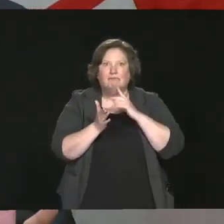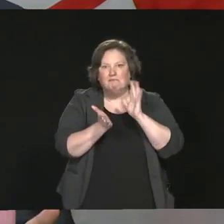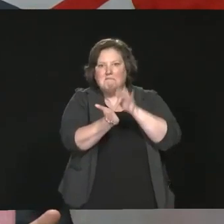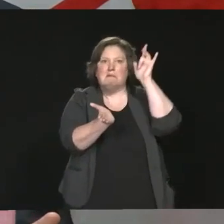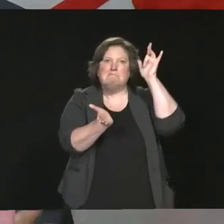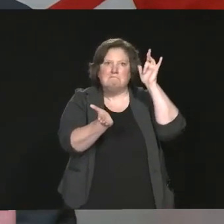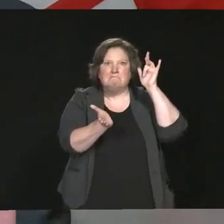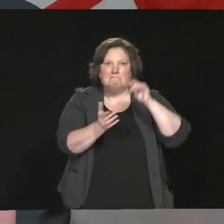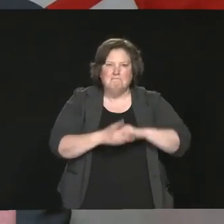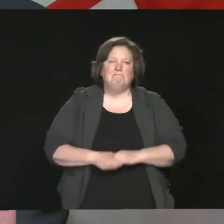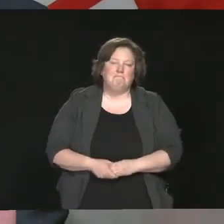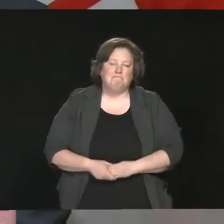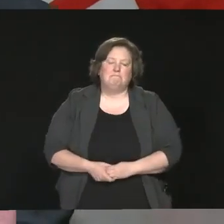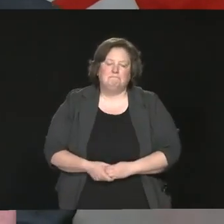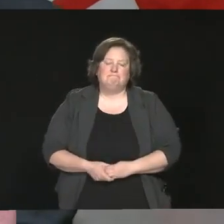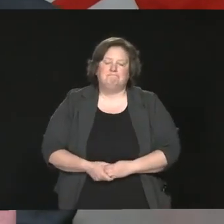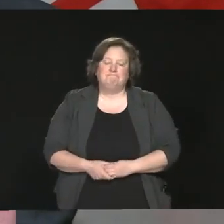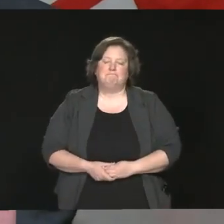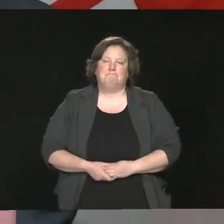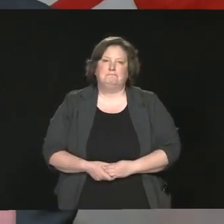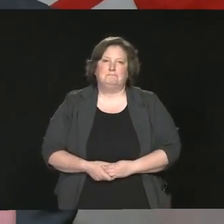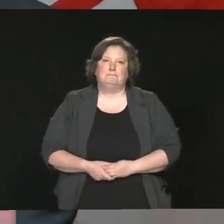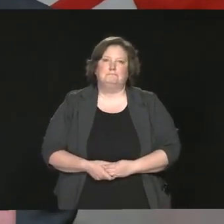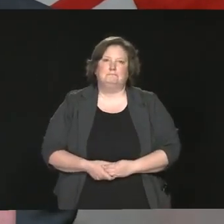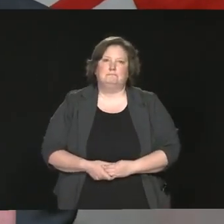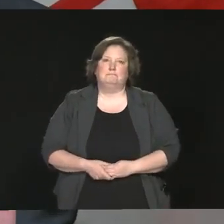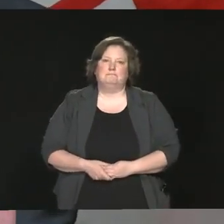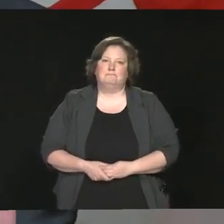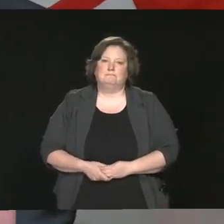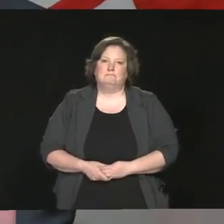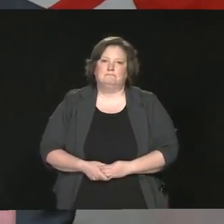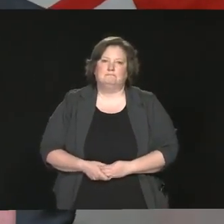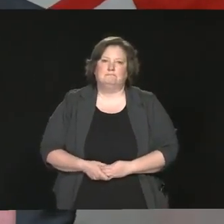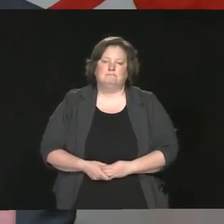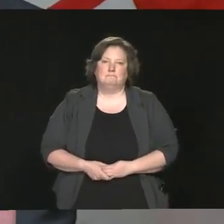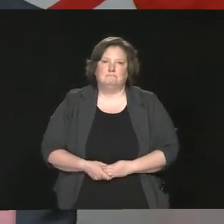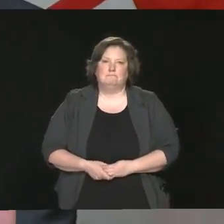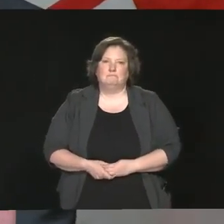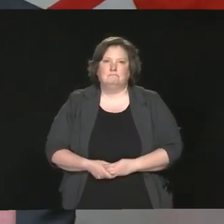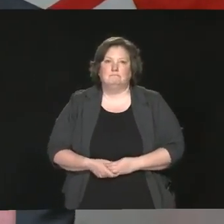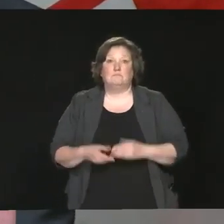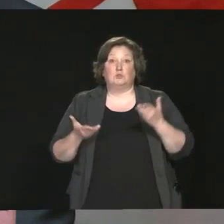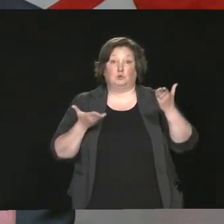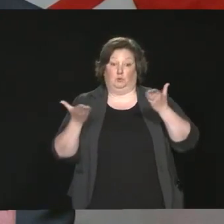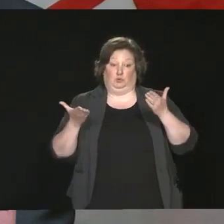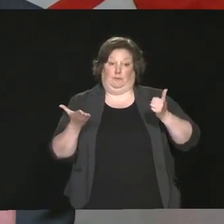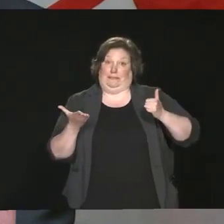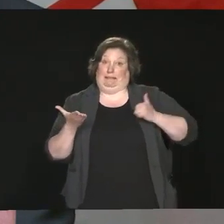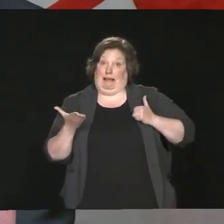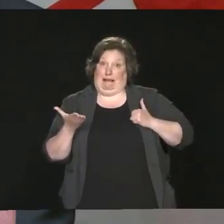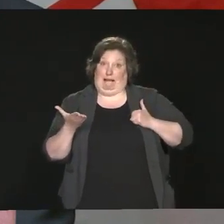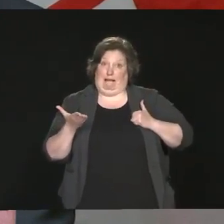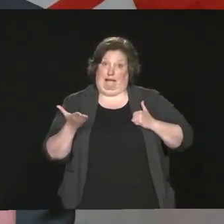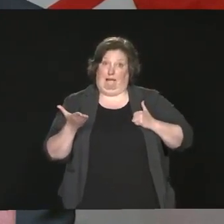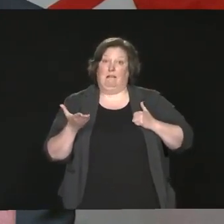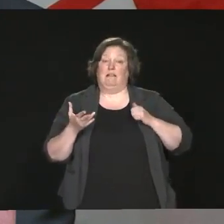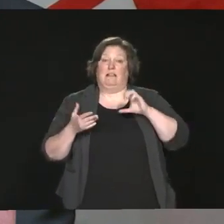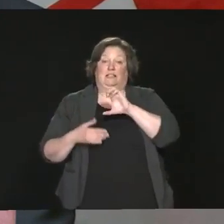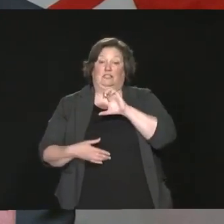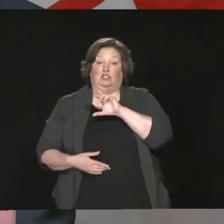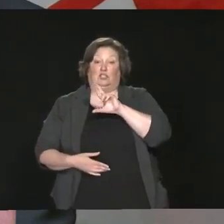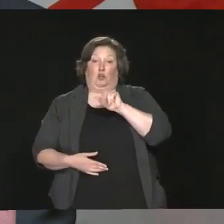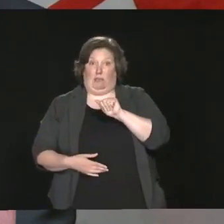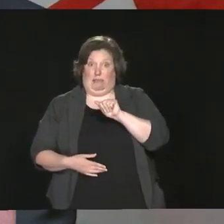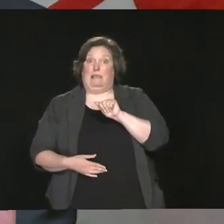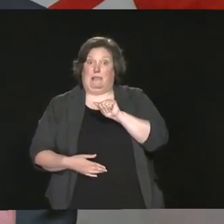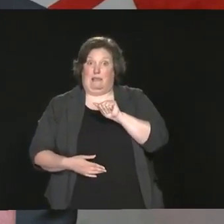de Service Canada et les agents de l'Agence de revenus du Canada qui savent très bien comment retracer la fraude et la